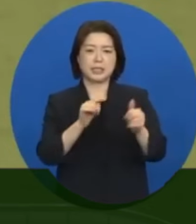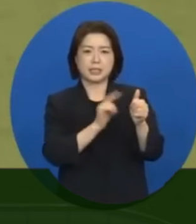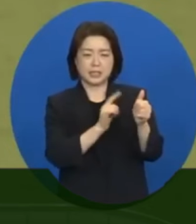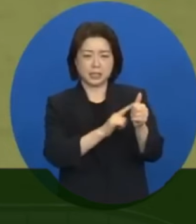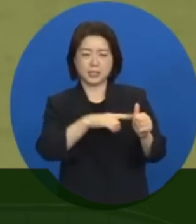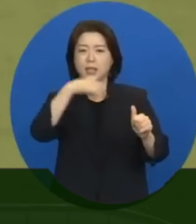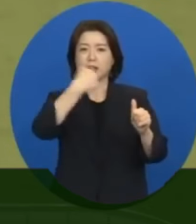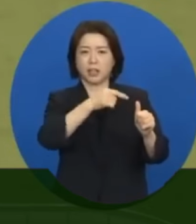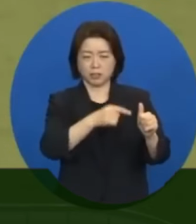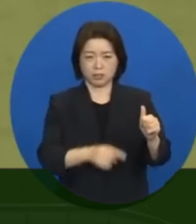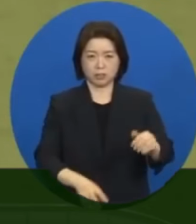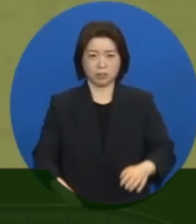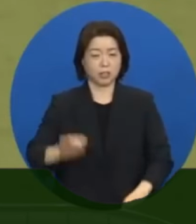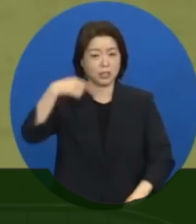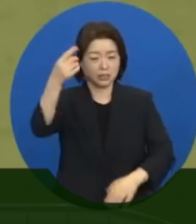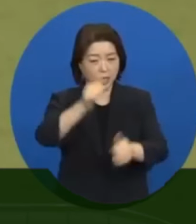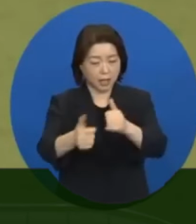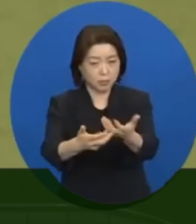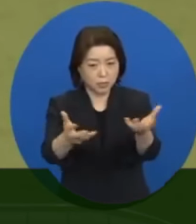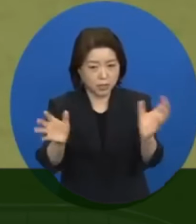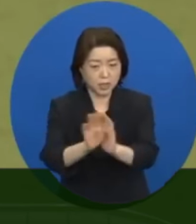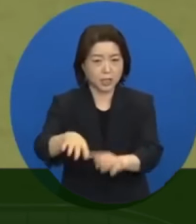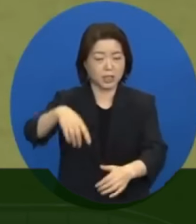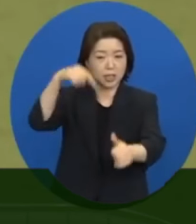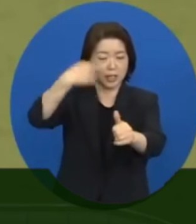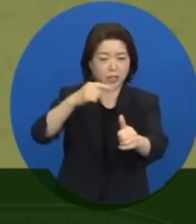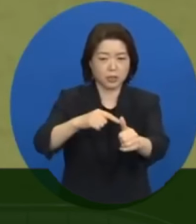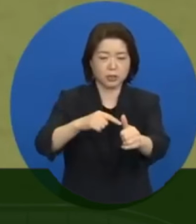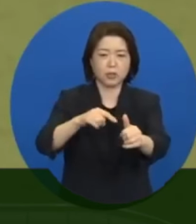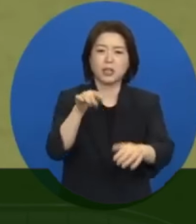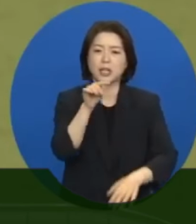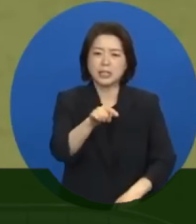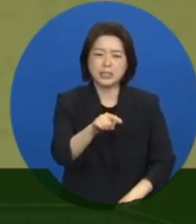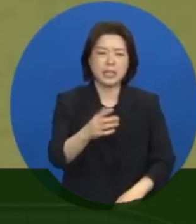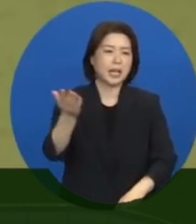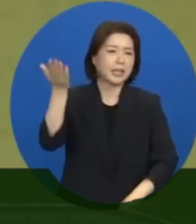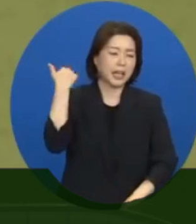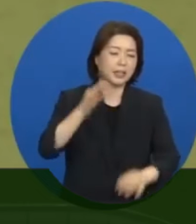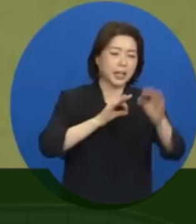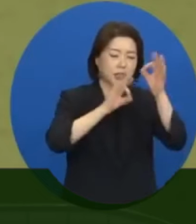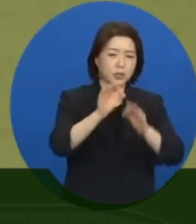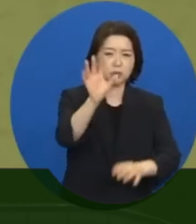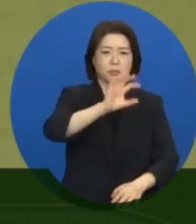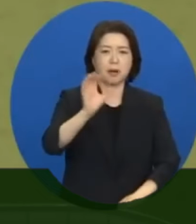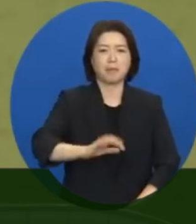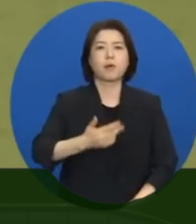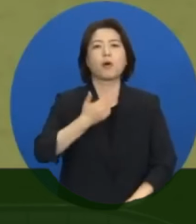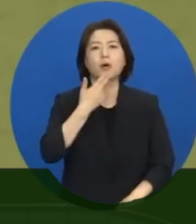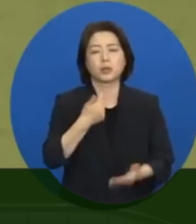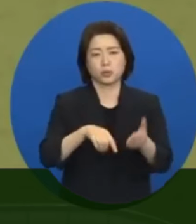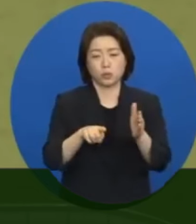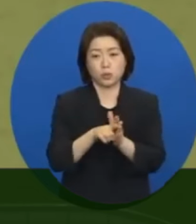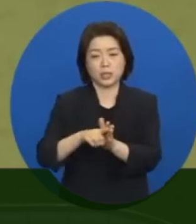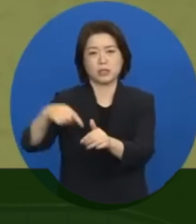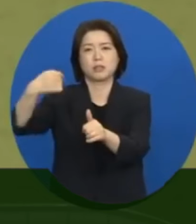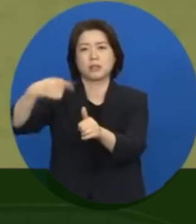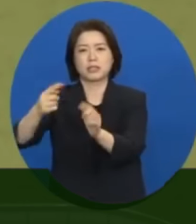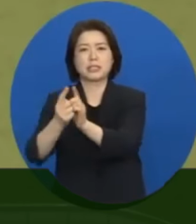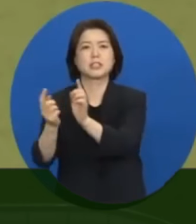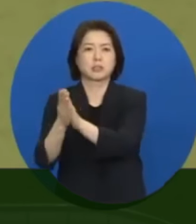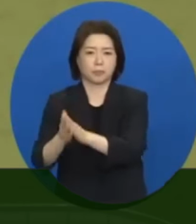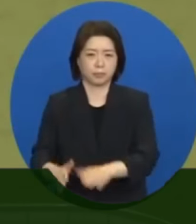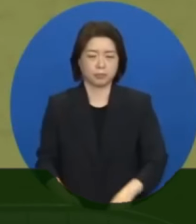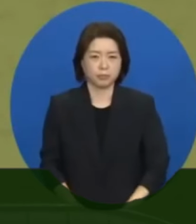세대에게 가르쳐서 일이 반복되지 않도록 하기 위해서 하나님이 이렇게 하시는 겁니다 자 그래서